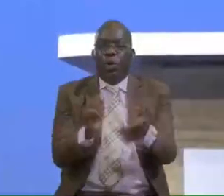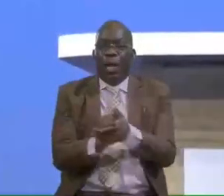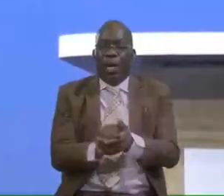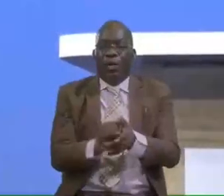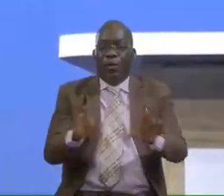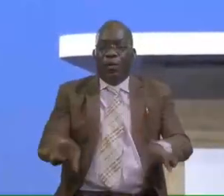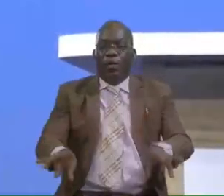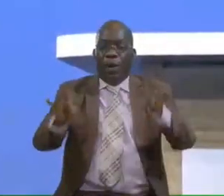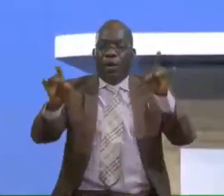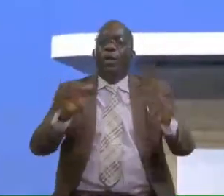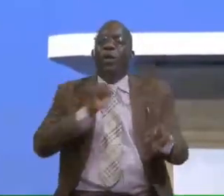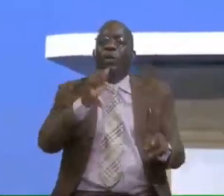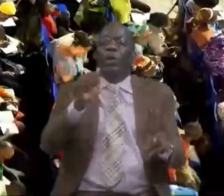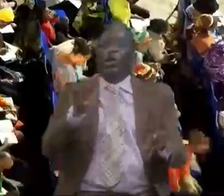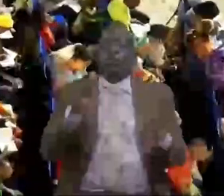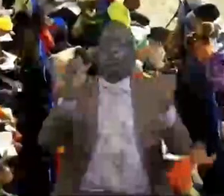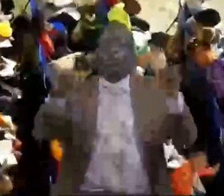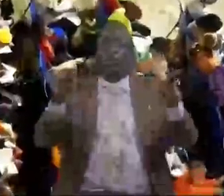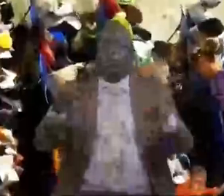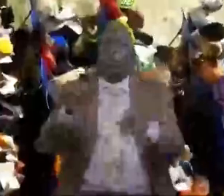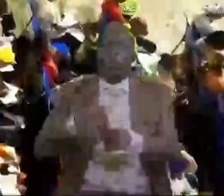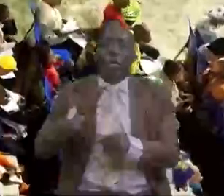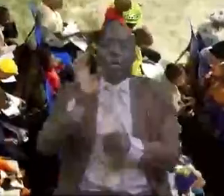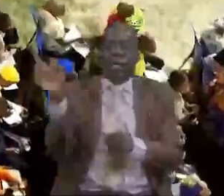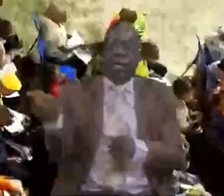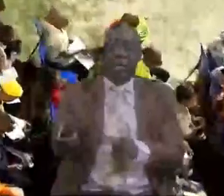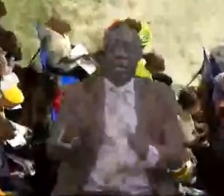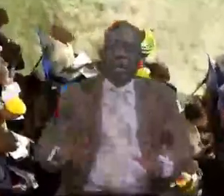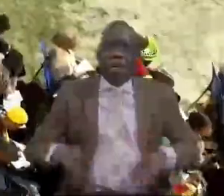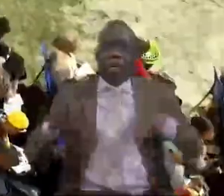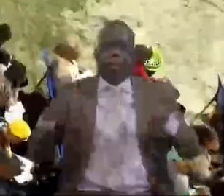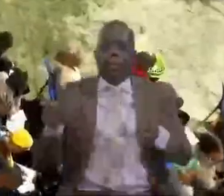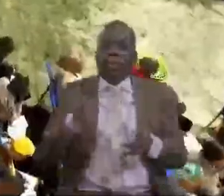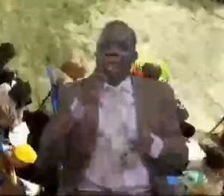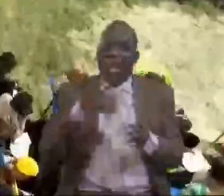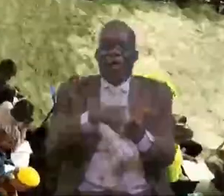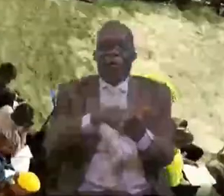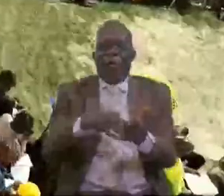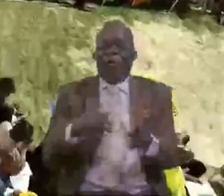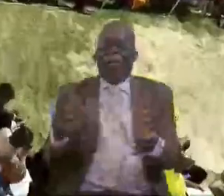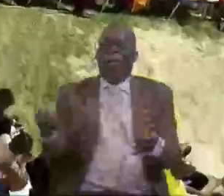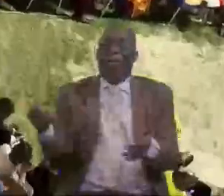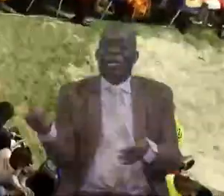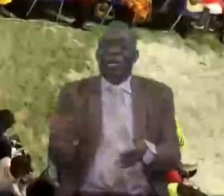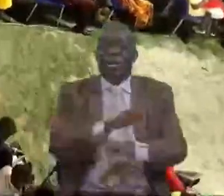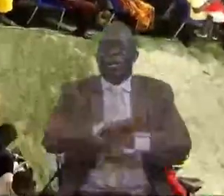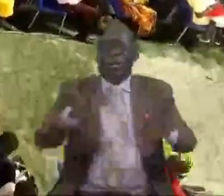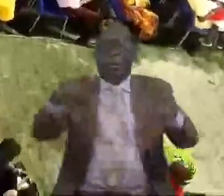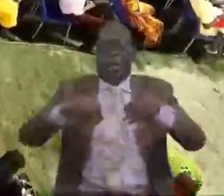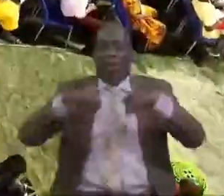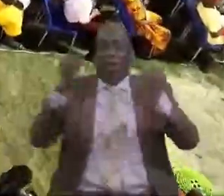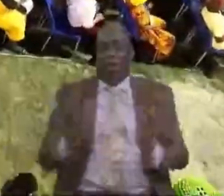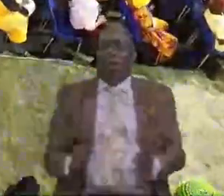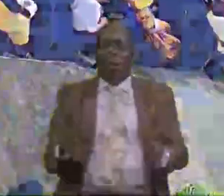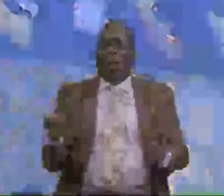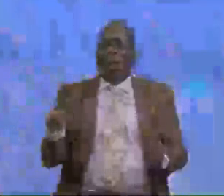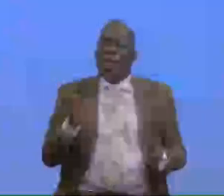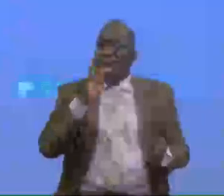ceux qui trouvent les impossibilités dans leur vie, ils sont invalides, ils sont impotents, ils sont